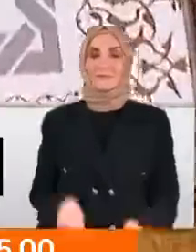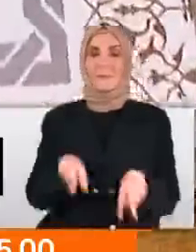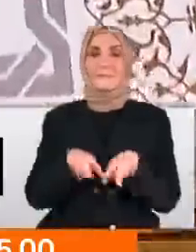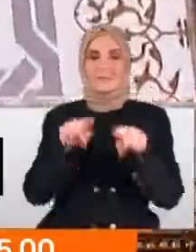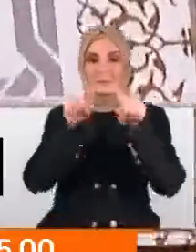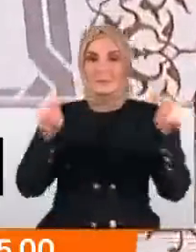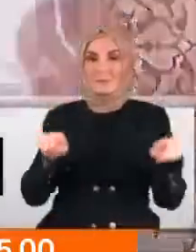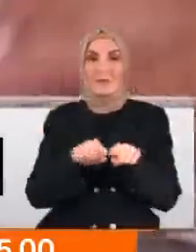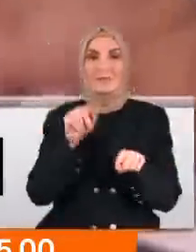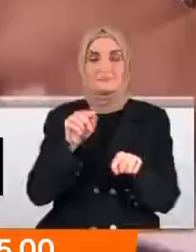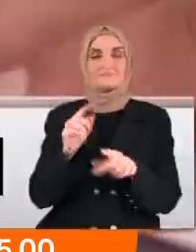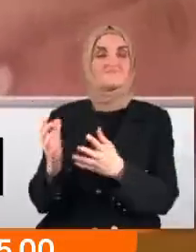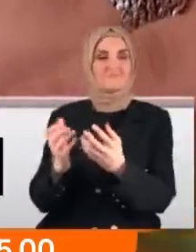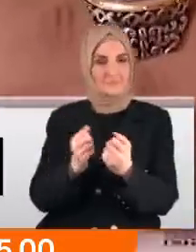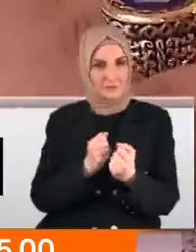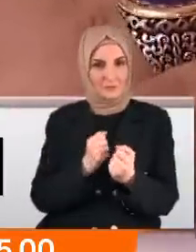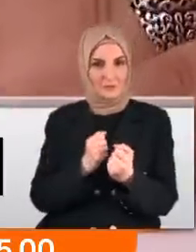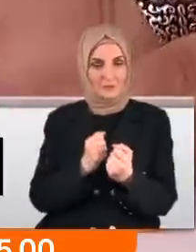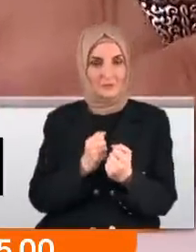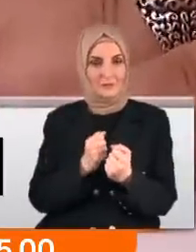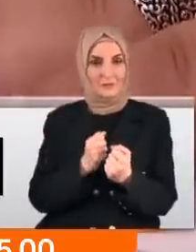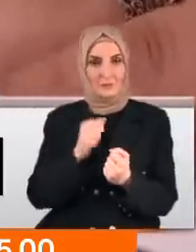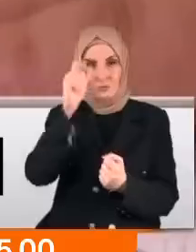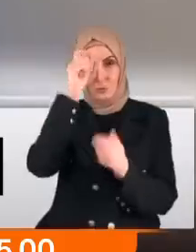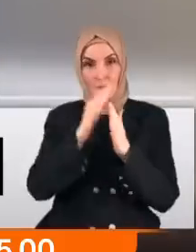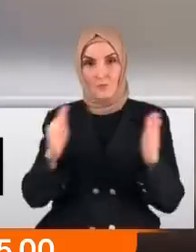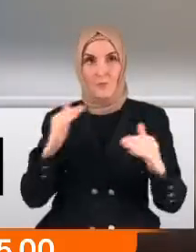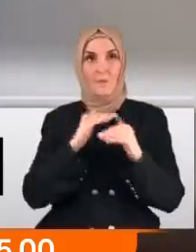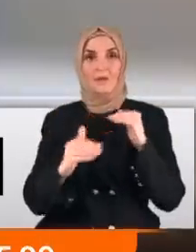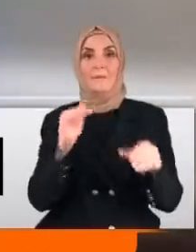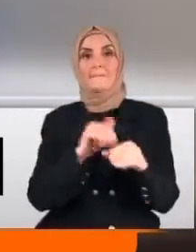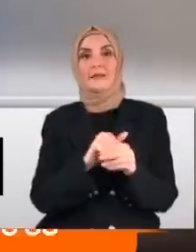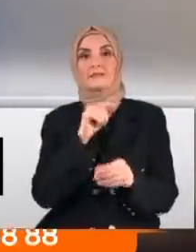Mazbatalar alınıyor, Türkiye Büyük Millet Meclisi'nin yolu tutuluyor.